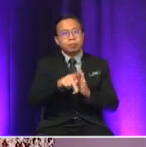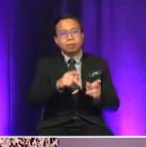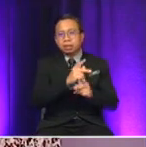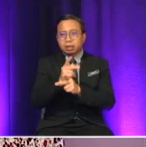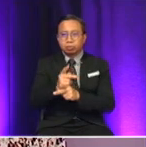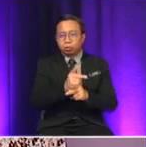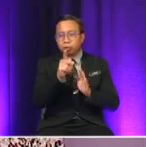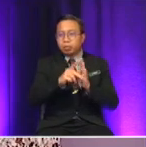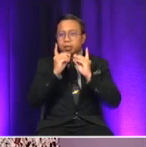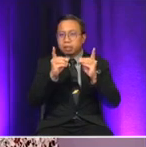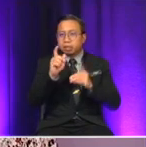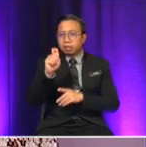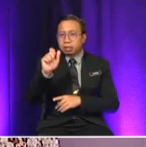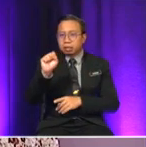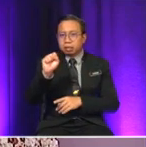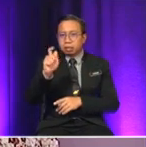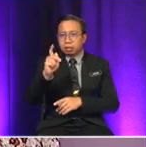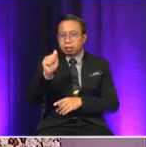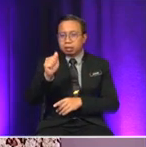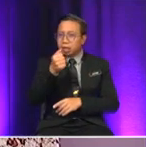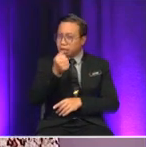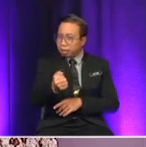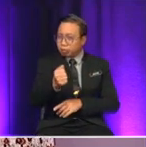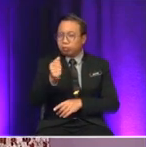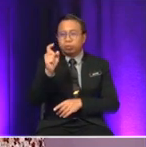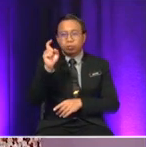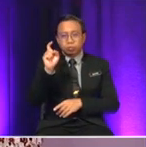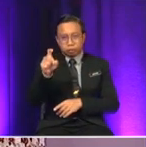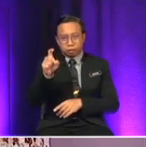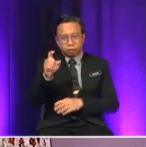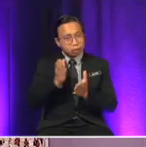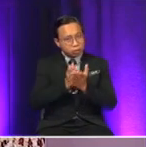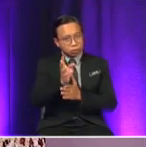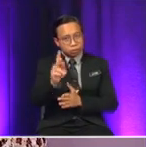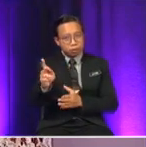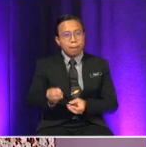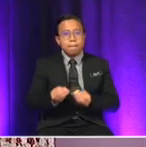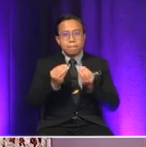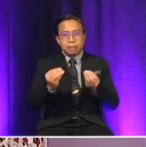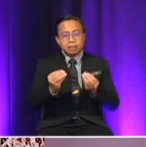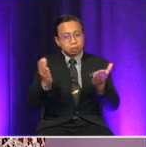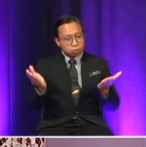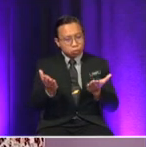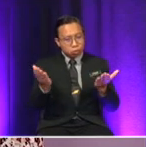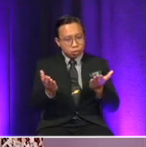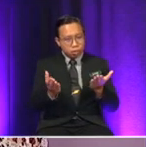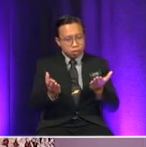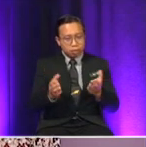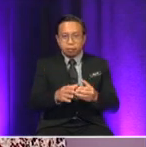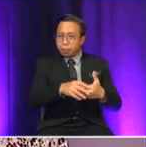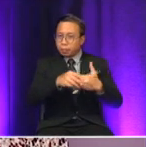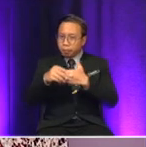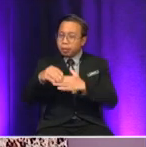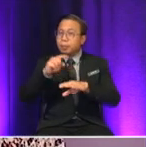pengusaha taskah pada satu hari nanti, kamu hanya perlu teruskan beri sokongan dan dorongan kepada